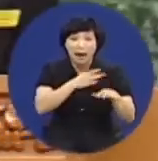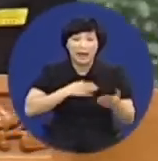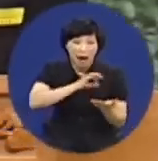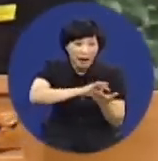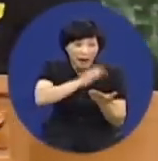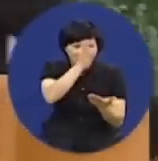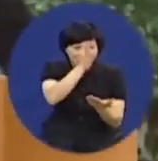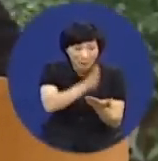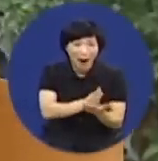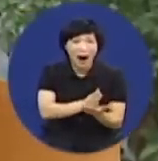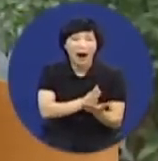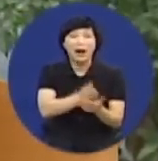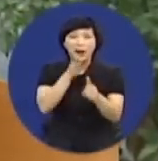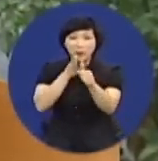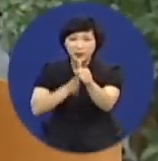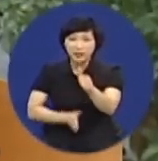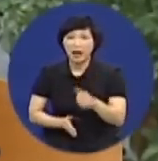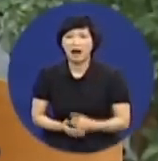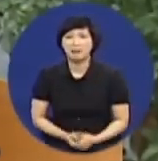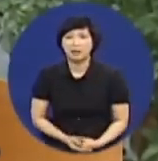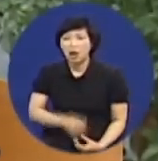悪魔に利用されてはいけません。